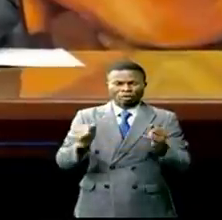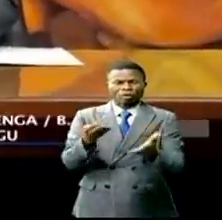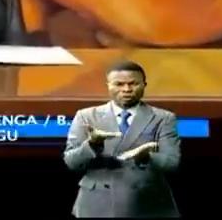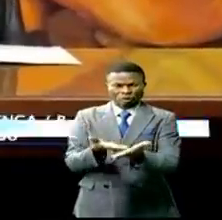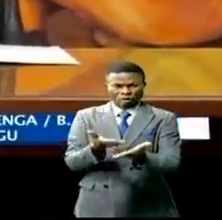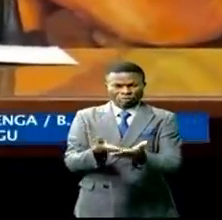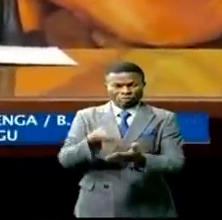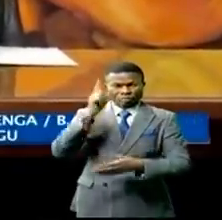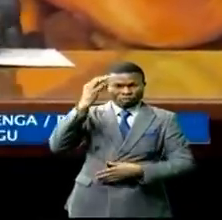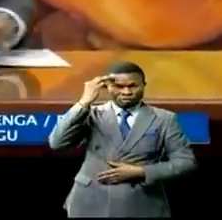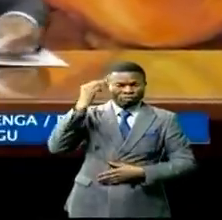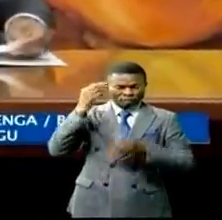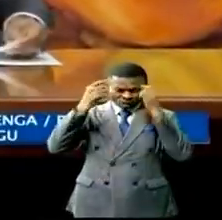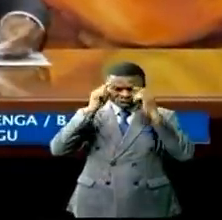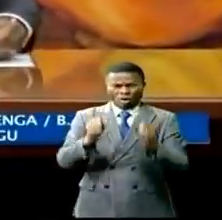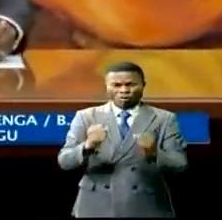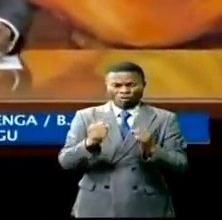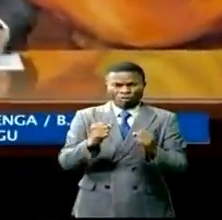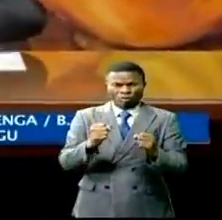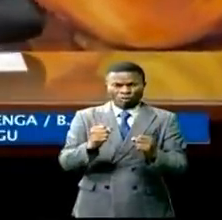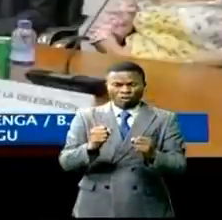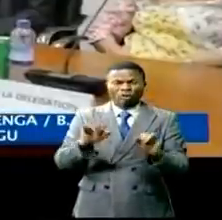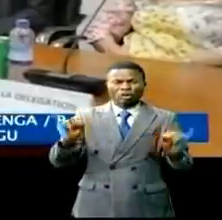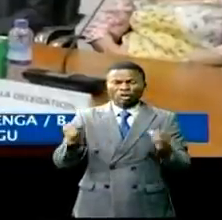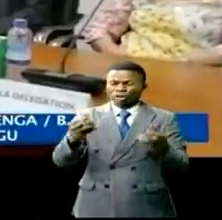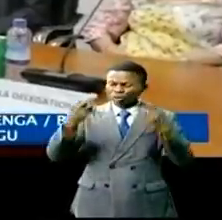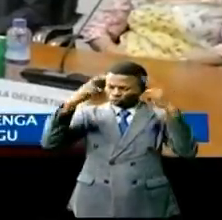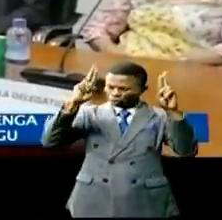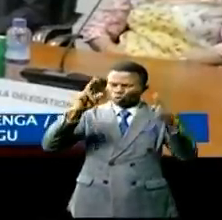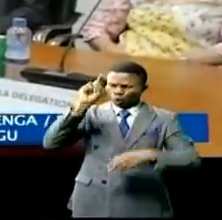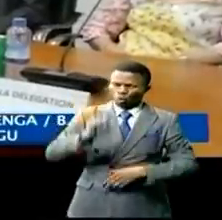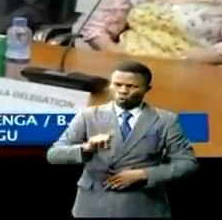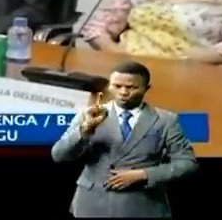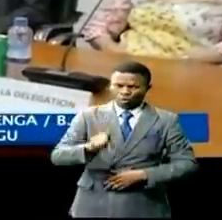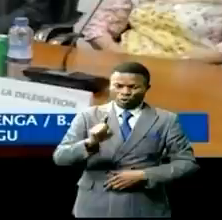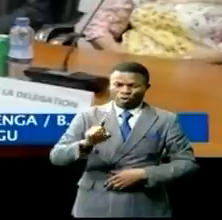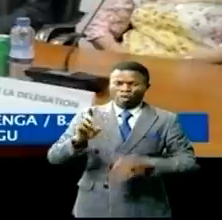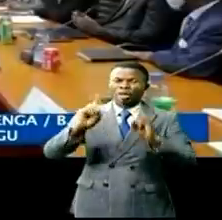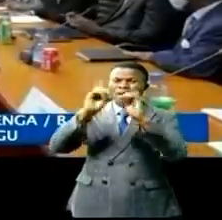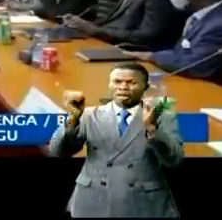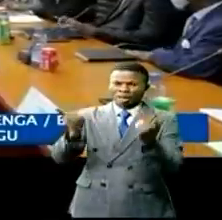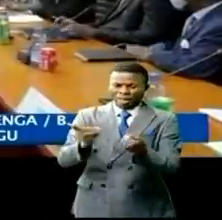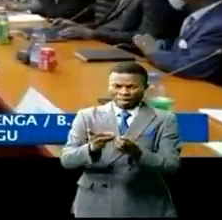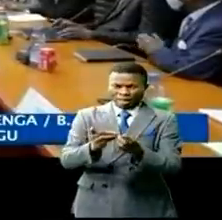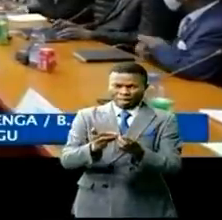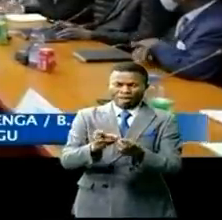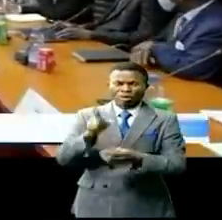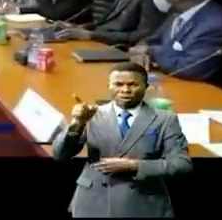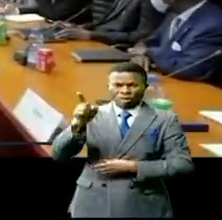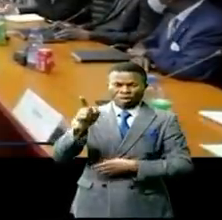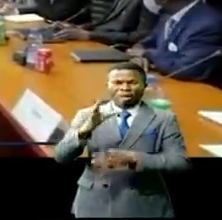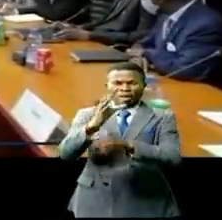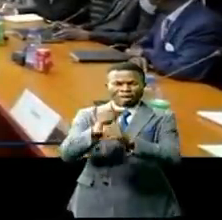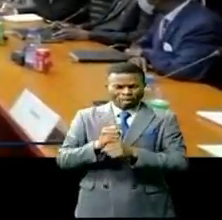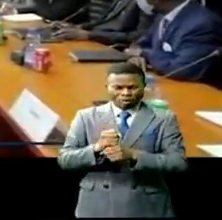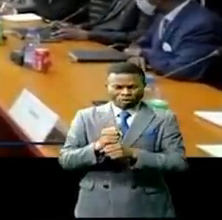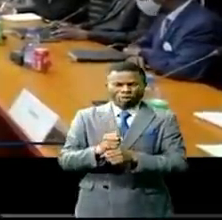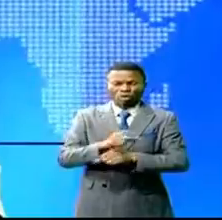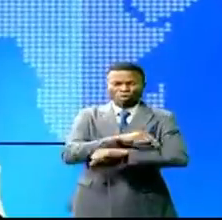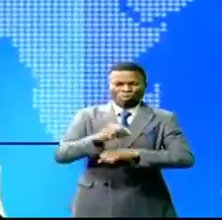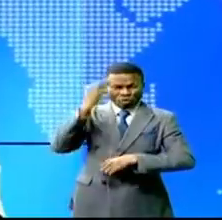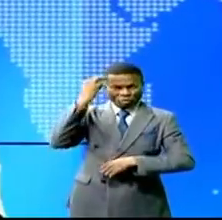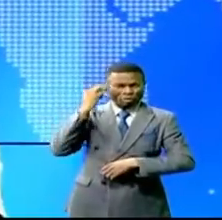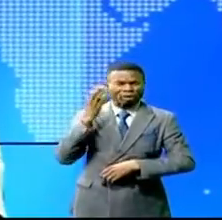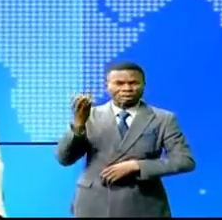premier ministre est déterminé à fois ces jeux réussir à tout prix qui est la délégation des inamine à trouver à la primature